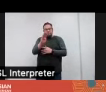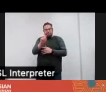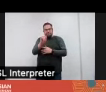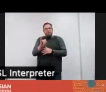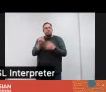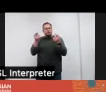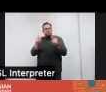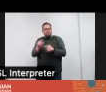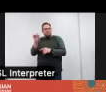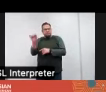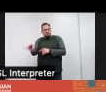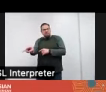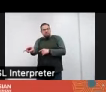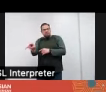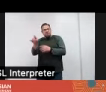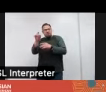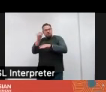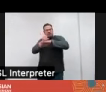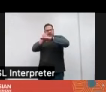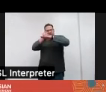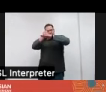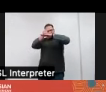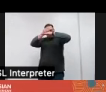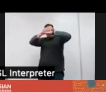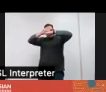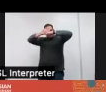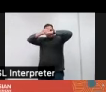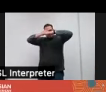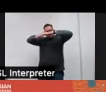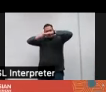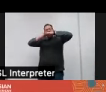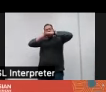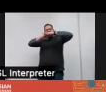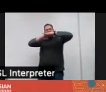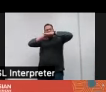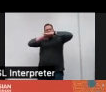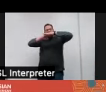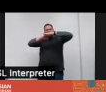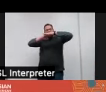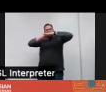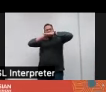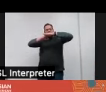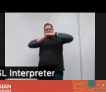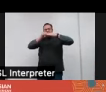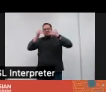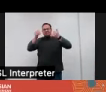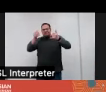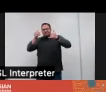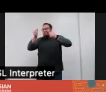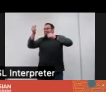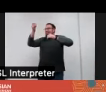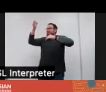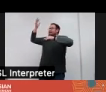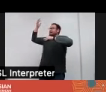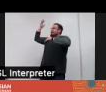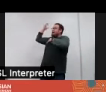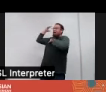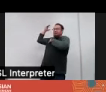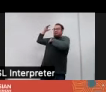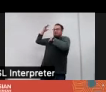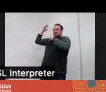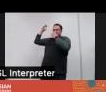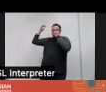وحصل تسونامي. Because of climate change, and it's not just كل هذا بسبب تغير المناخ. When I